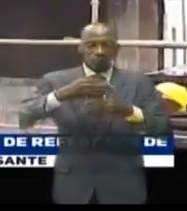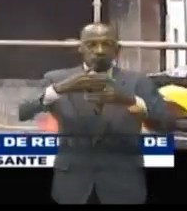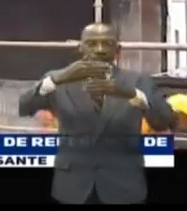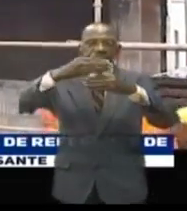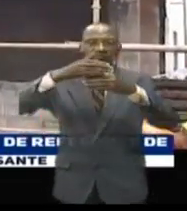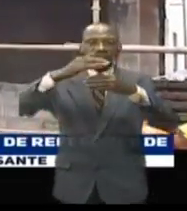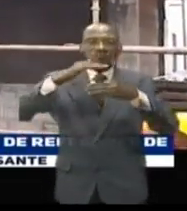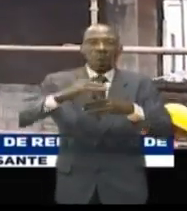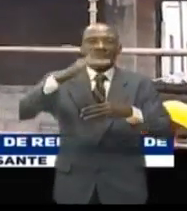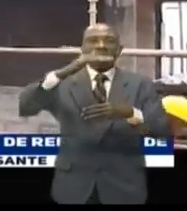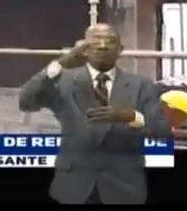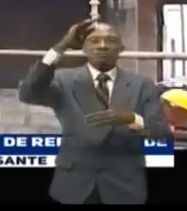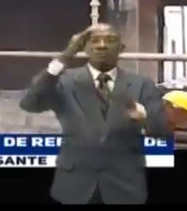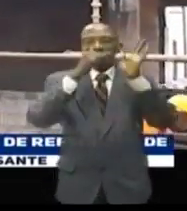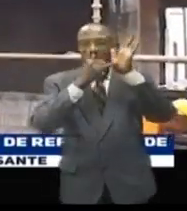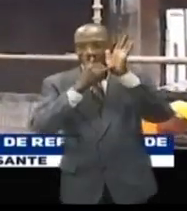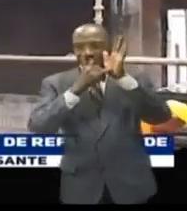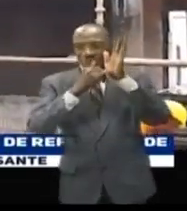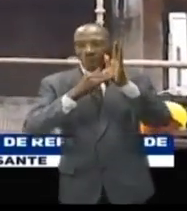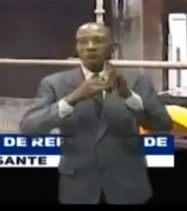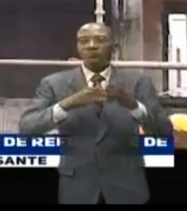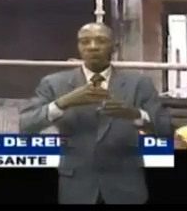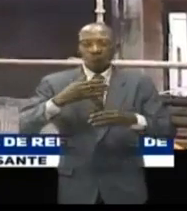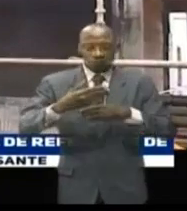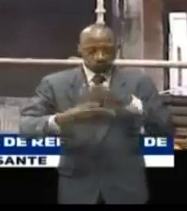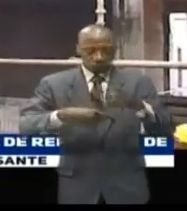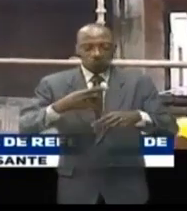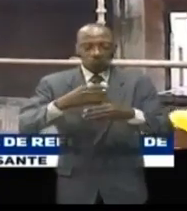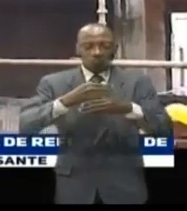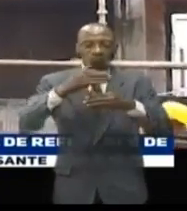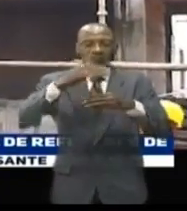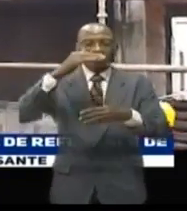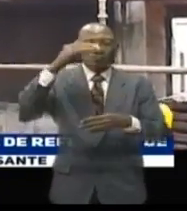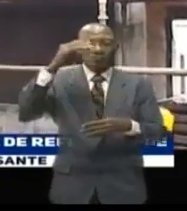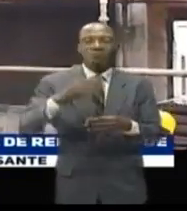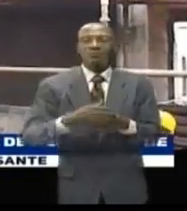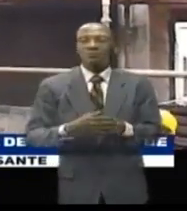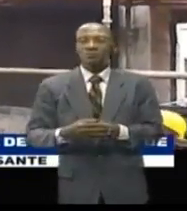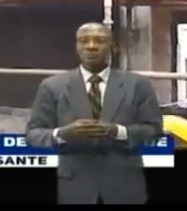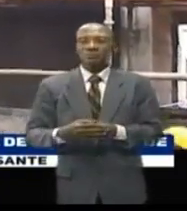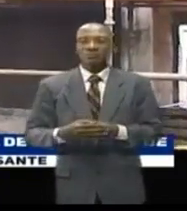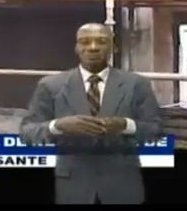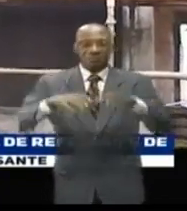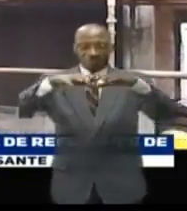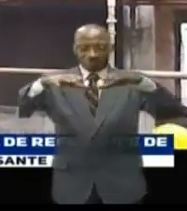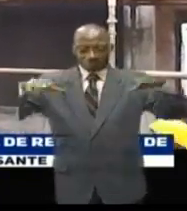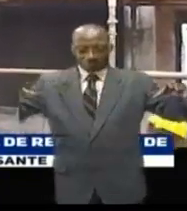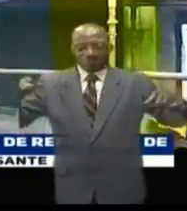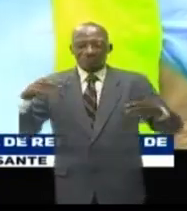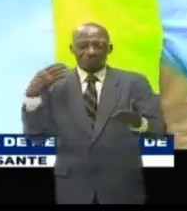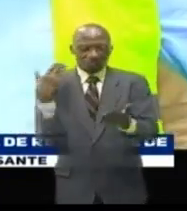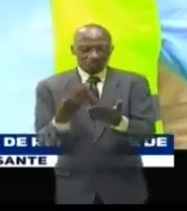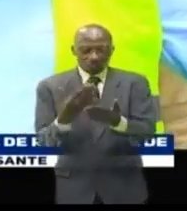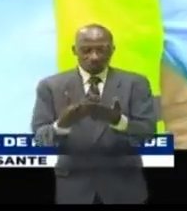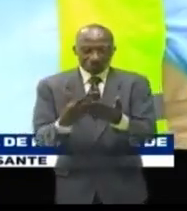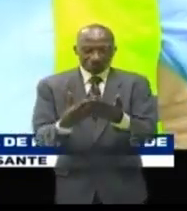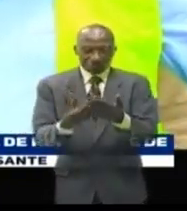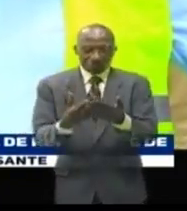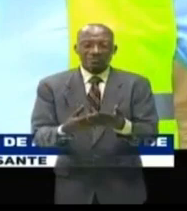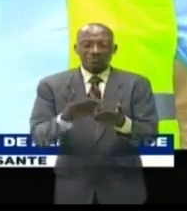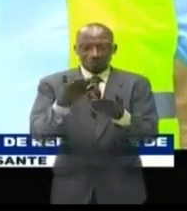au rez-de-chaussée plus sous-sol et les bâtiments des urgences et puis c'est l'entrée principale de